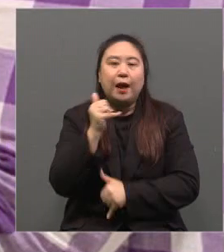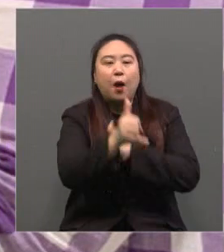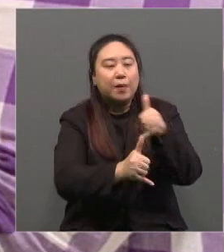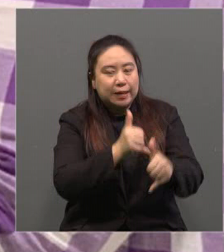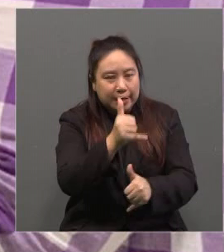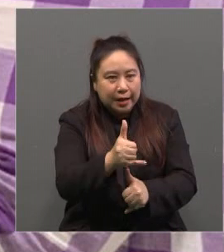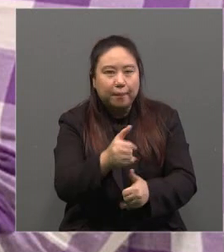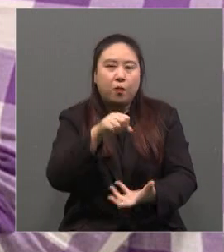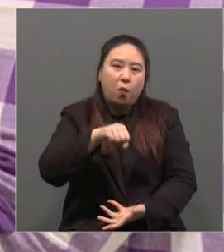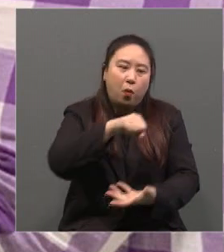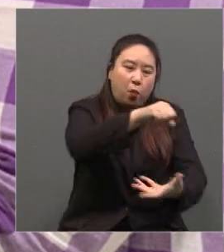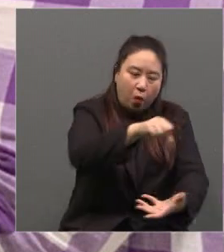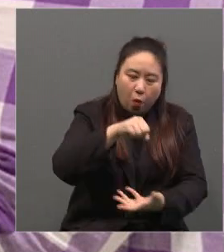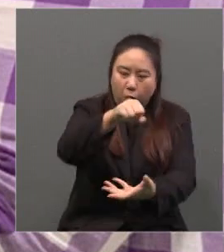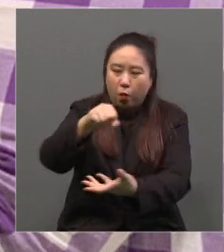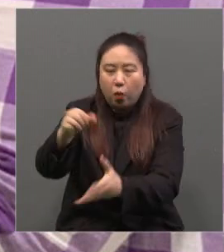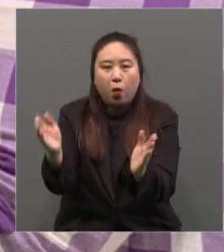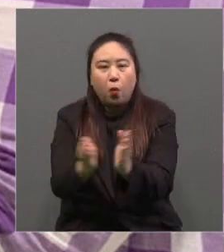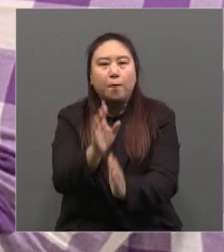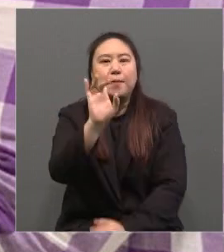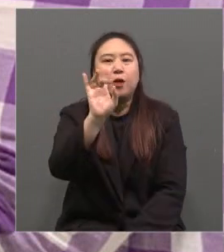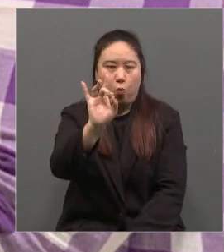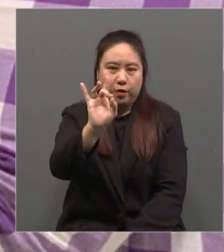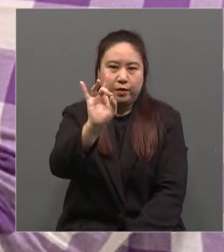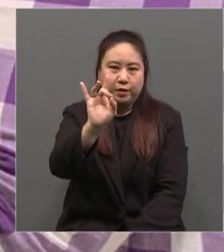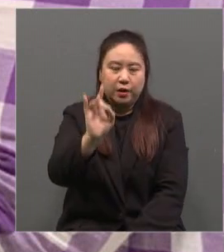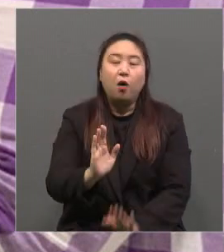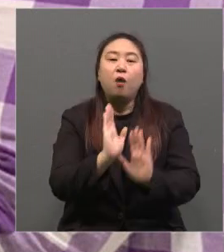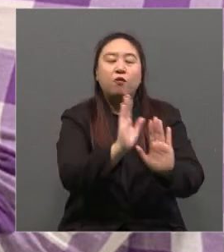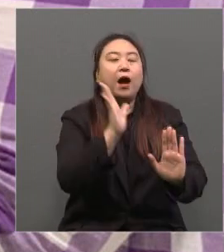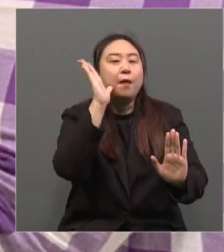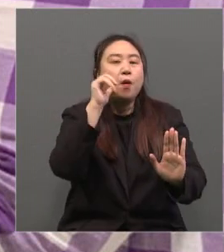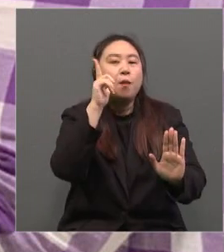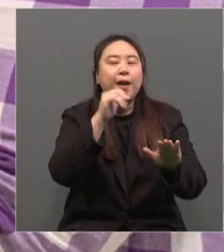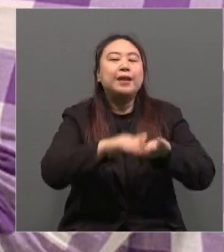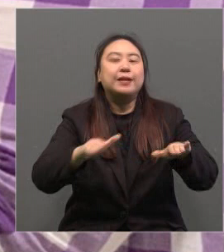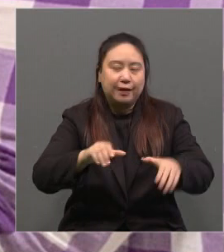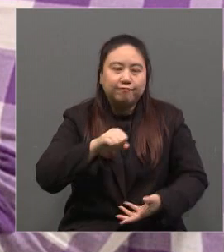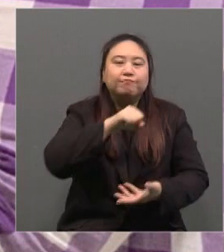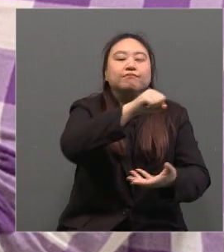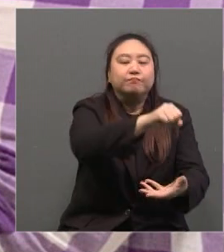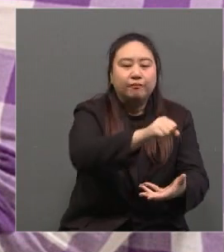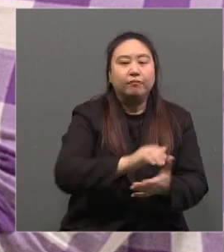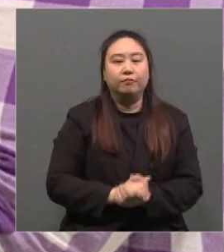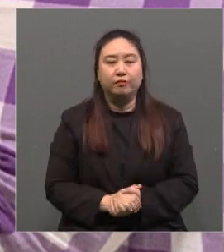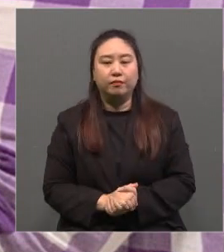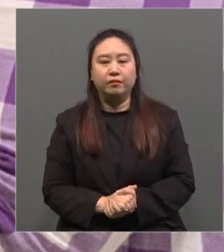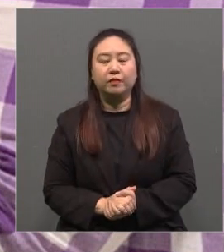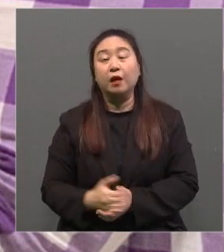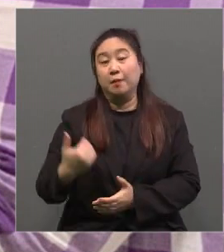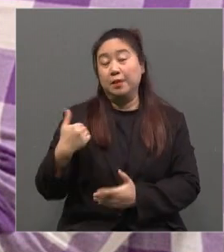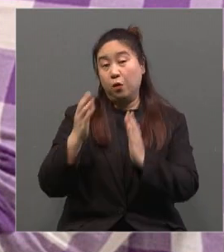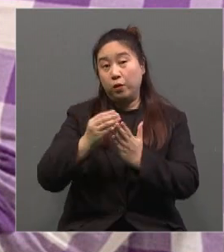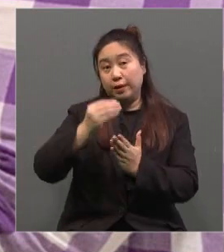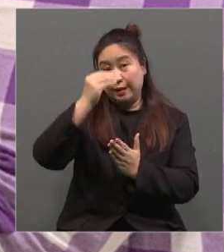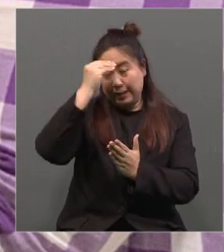และโรงพยาบาลวชิรพยาบาลรวม8รายโดยมอบผ่านผู้ปกครองของนักเรียนแบบที่เห็นในภาพนะคะนอกจากนี้ก็มีนักเรียนเข้